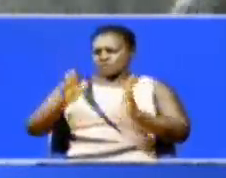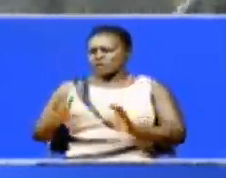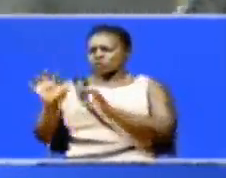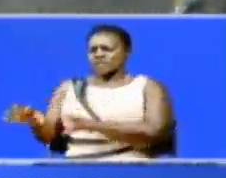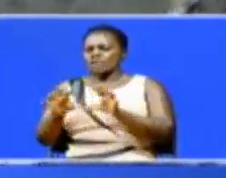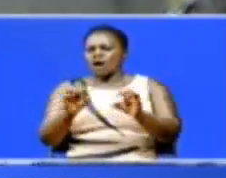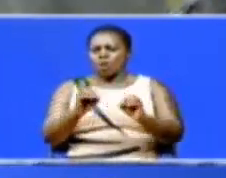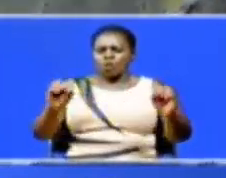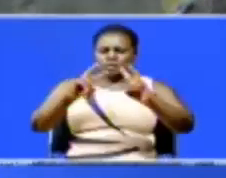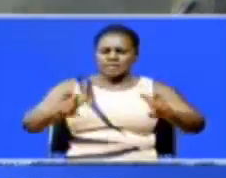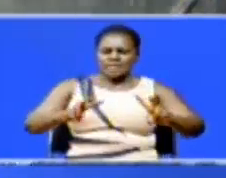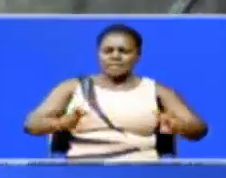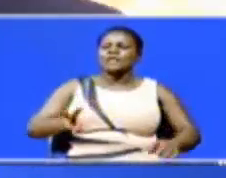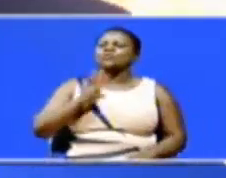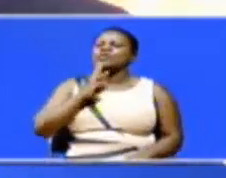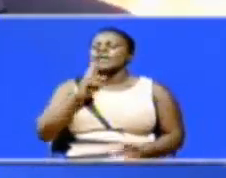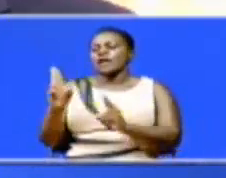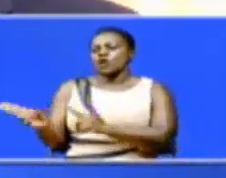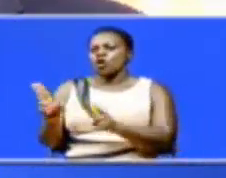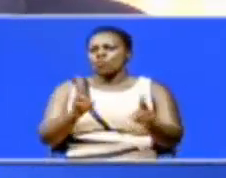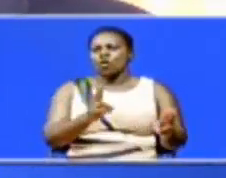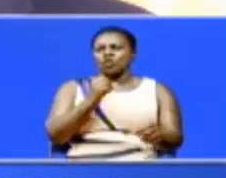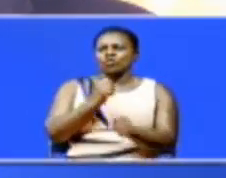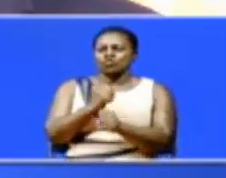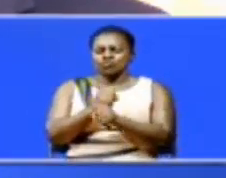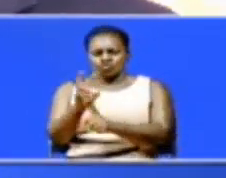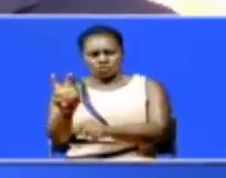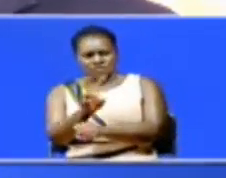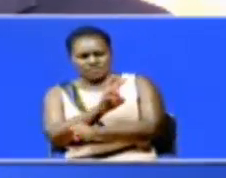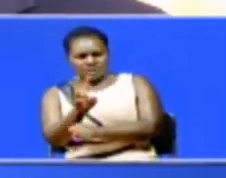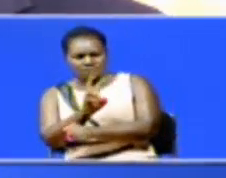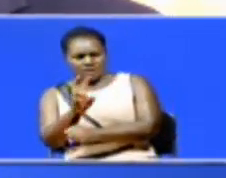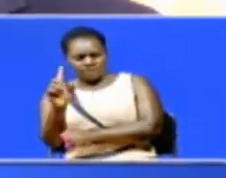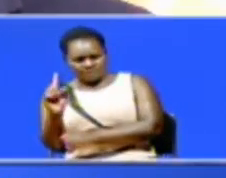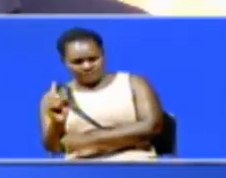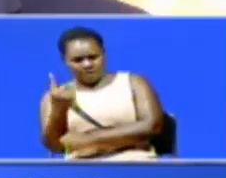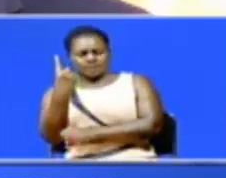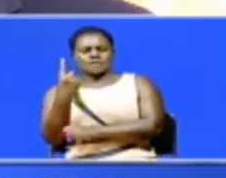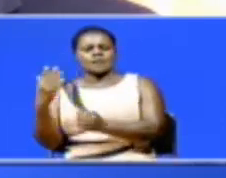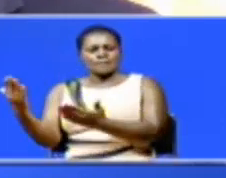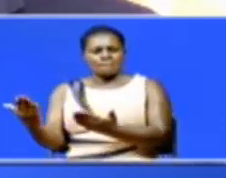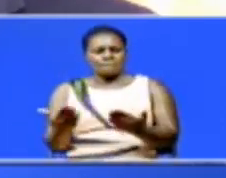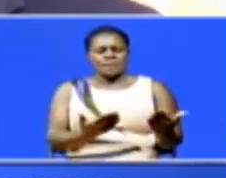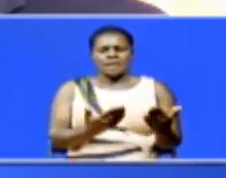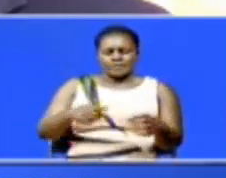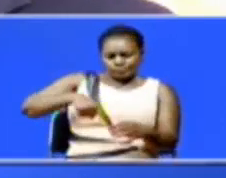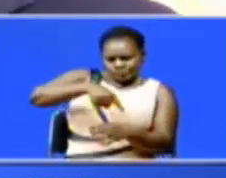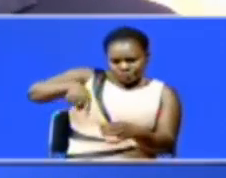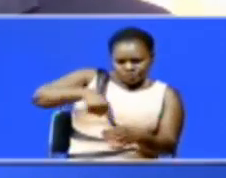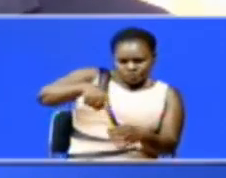asihangaike kutafuta maji. We usually do a hydrological survey, then we bring our own drilling